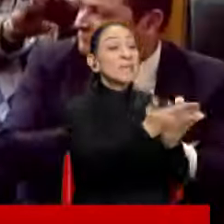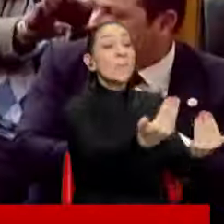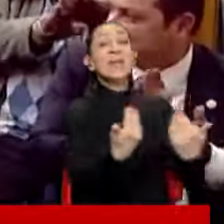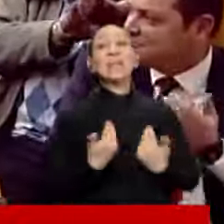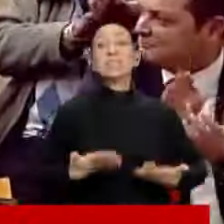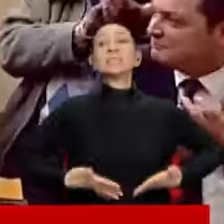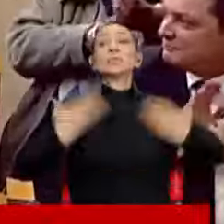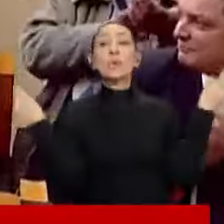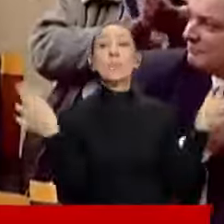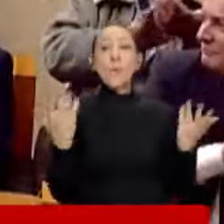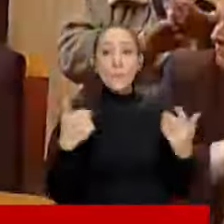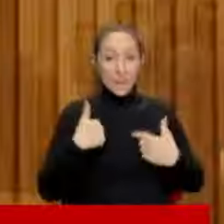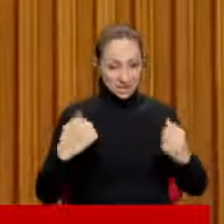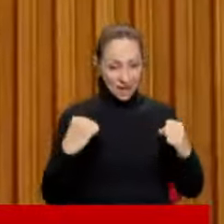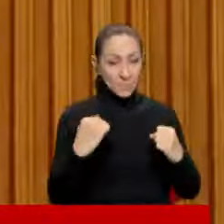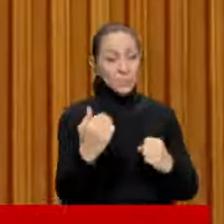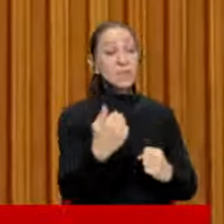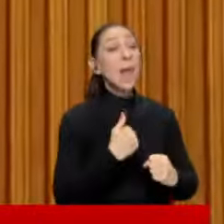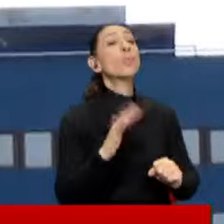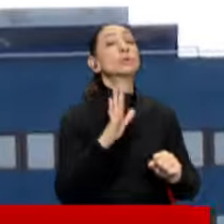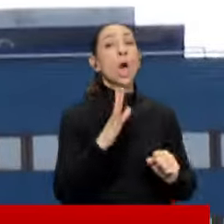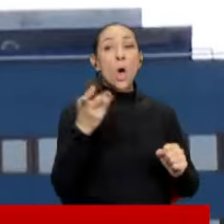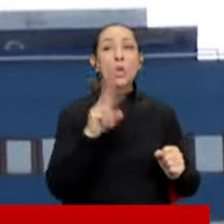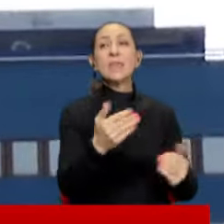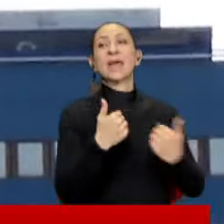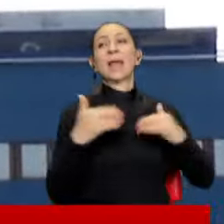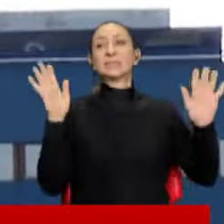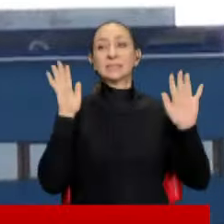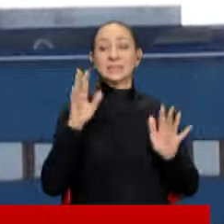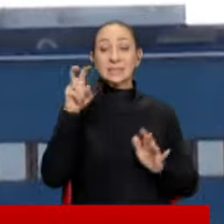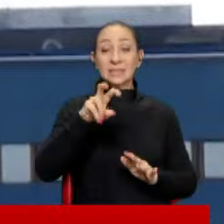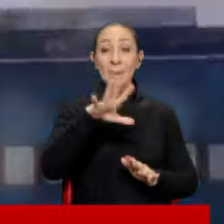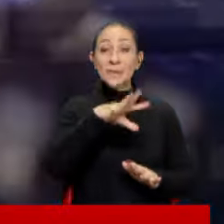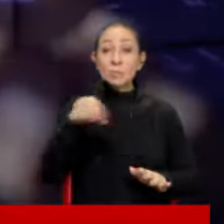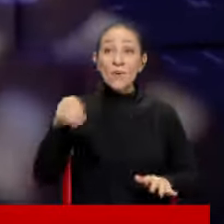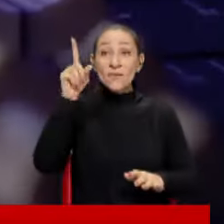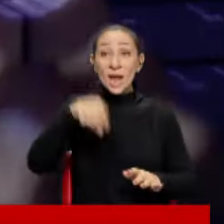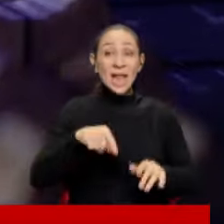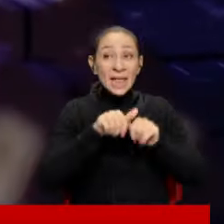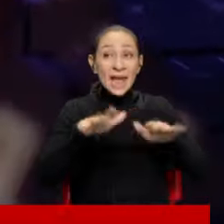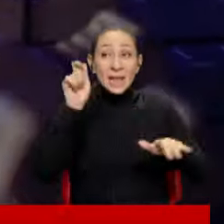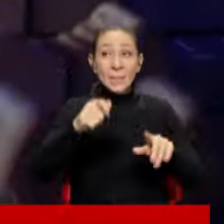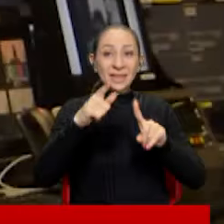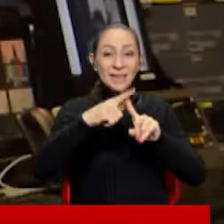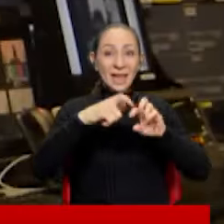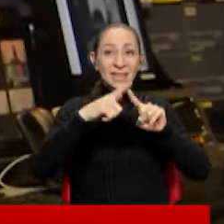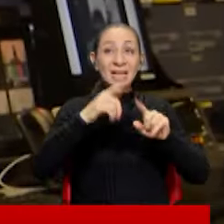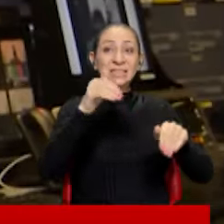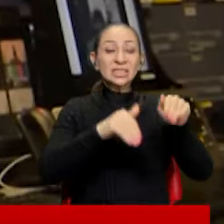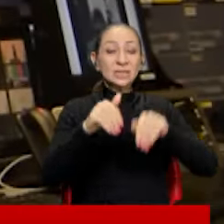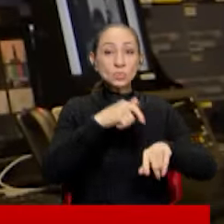istemiyorum. Dilimde olmayanın ölümde de gözü olmaz. 85 milyonun vergileriyle yayın yapan TRT'nin seçim sürecinde